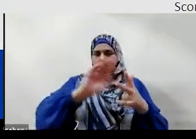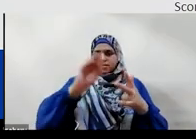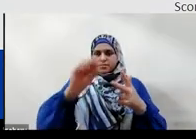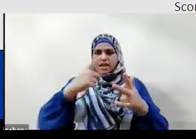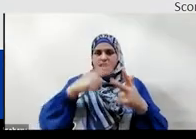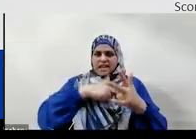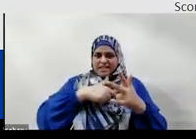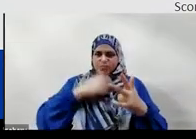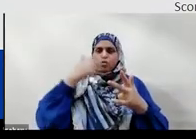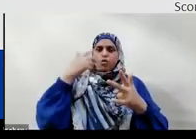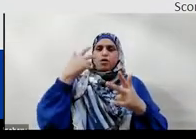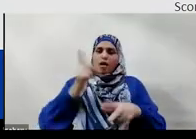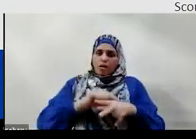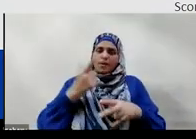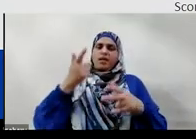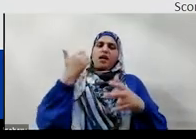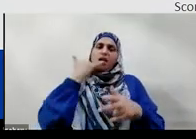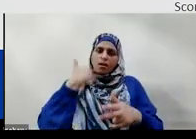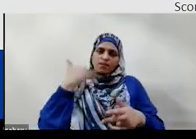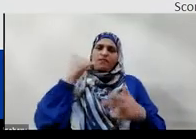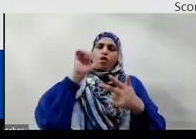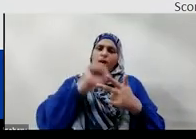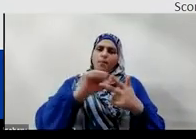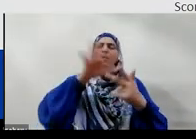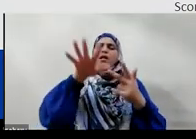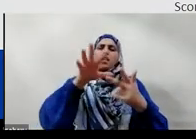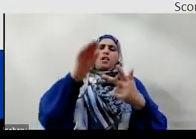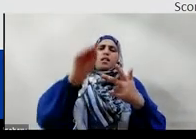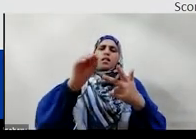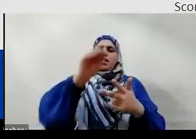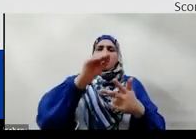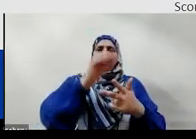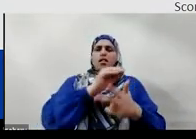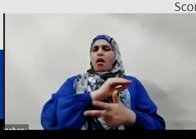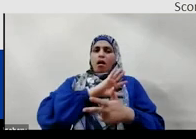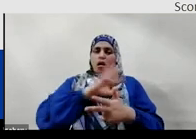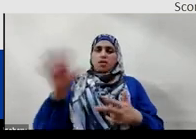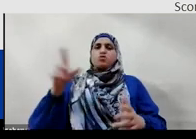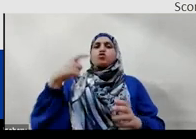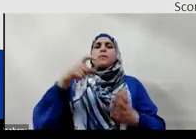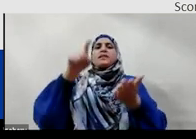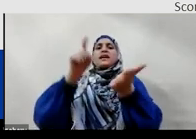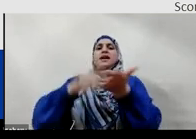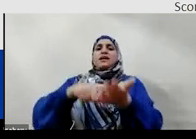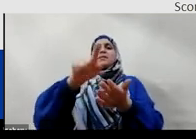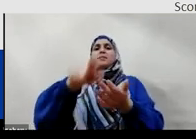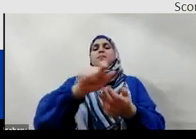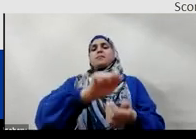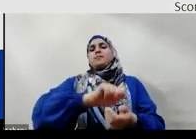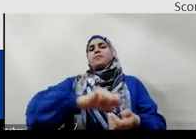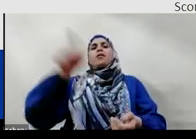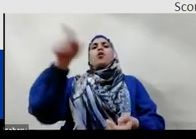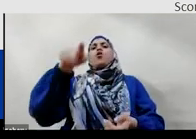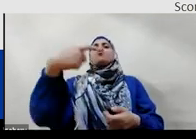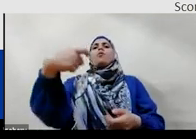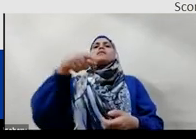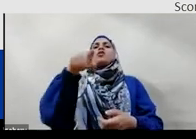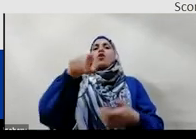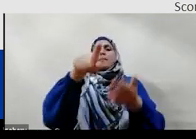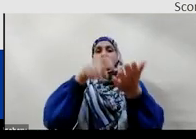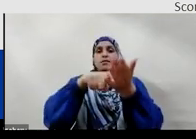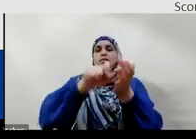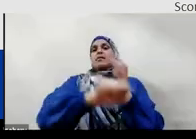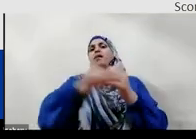ريكومندر، تكتبوا معلومات الاتصال الخاصه بالريكومندر بتاع حضراتكم، بتدوسوا سند تو ريكومندر. اول لما تدوسوا سند